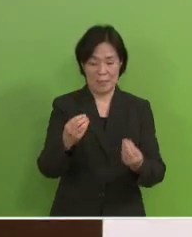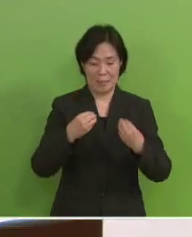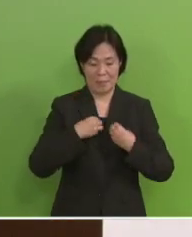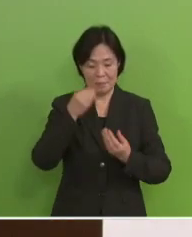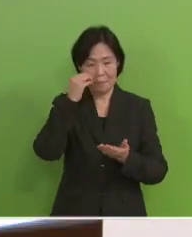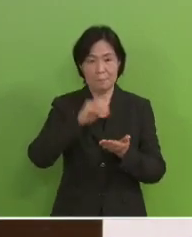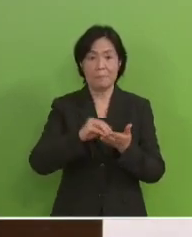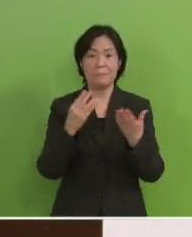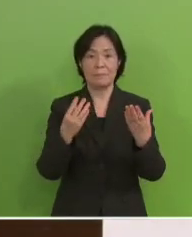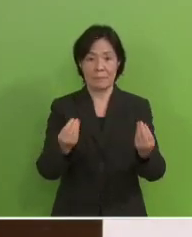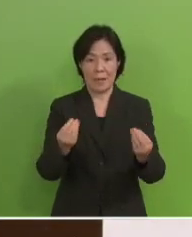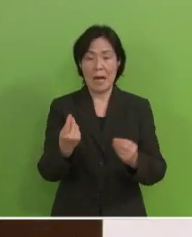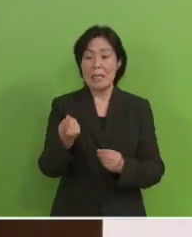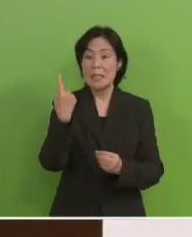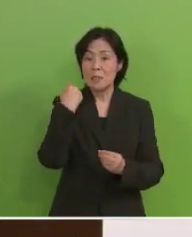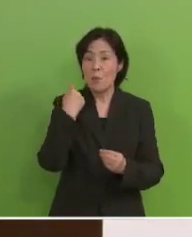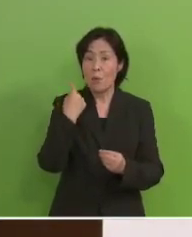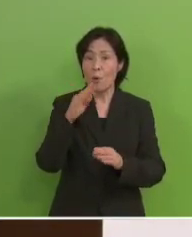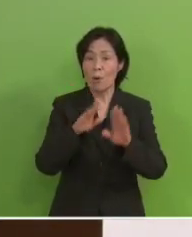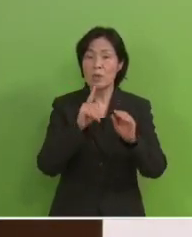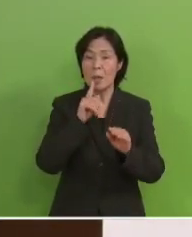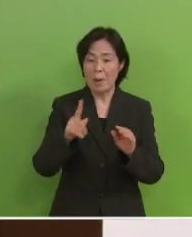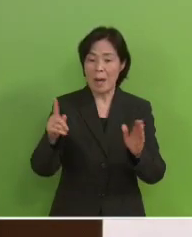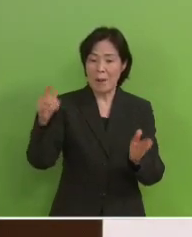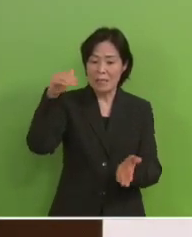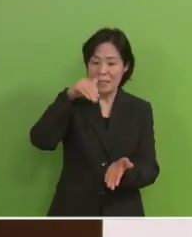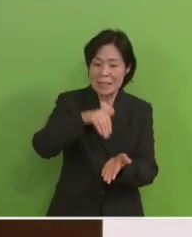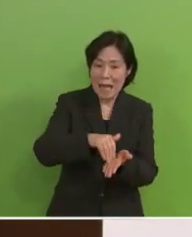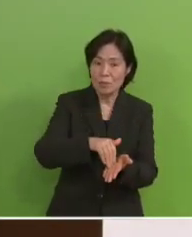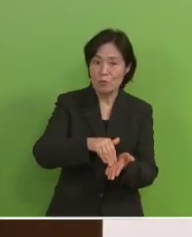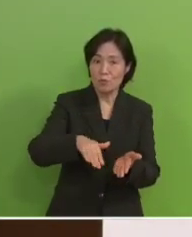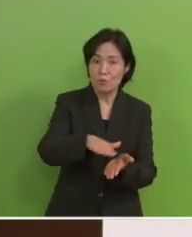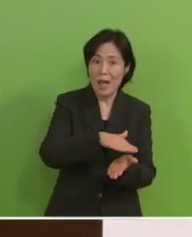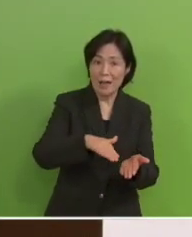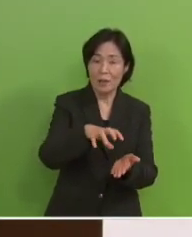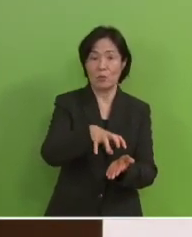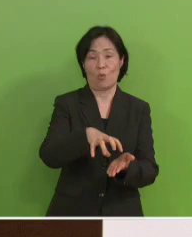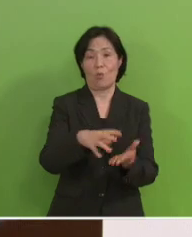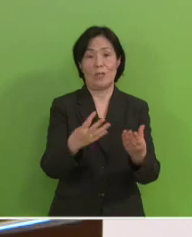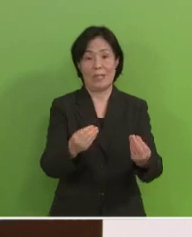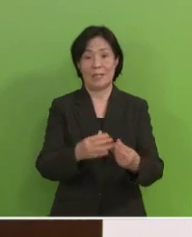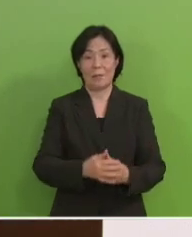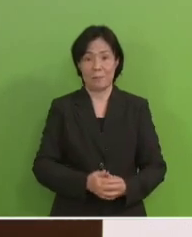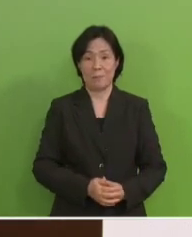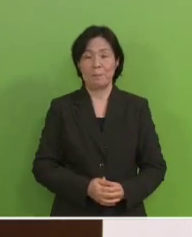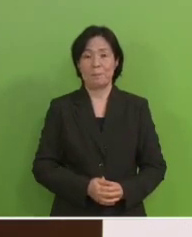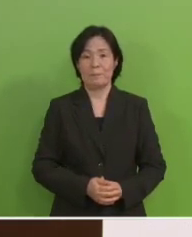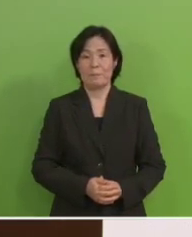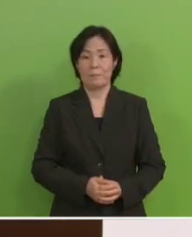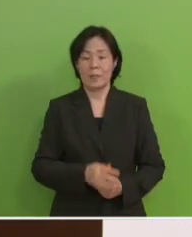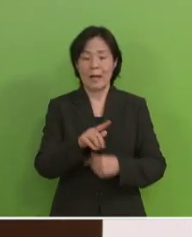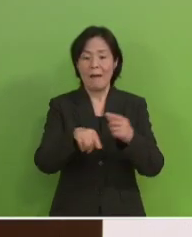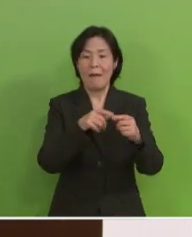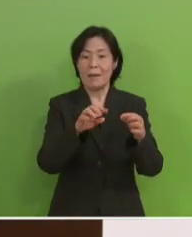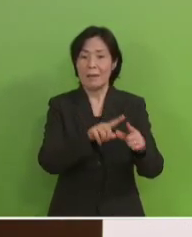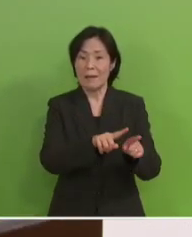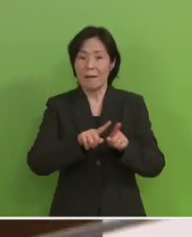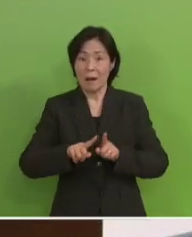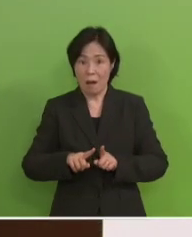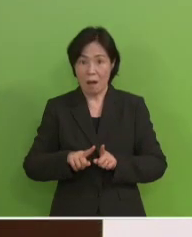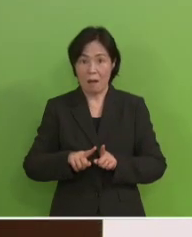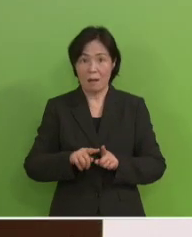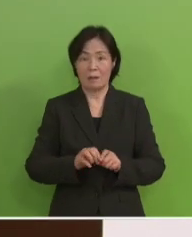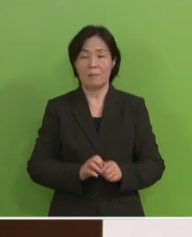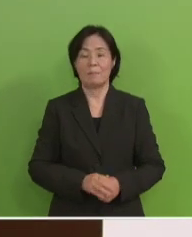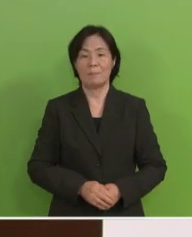が確認されました昨日の段階でもう既に最終段階に入っているというふうなことでございますこの結果へ